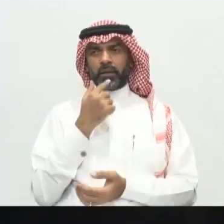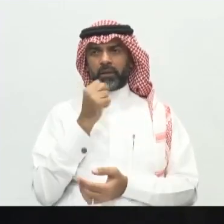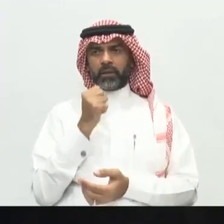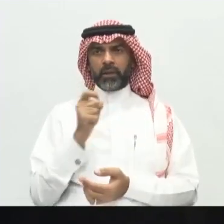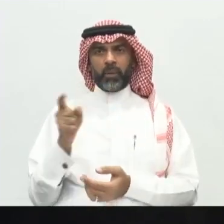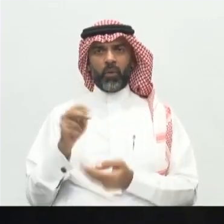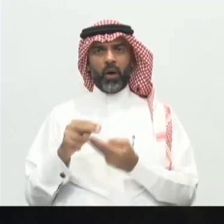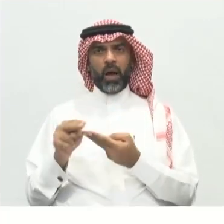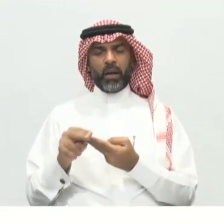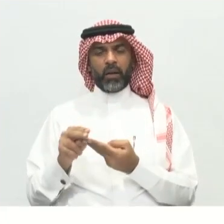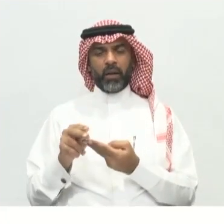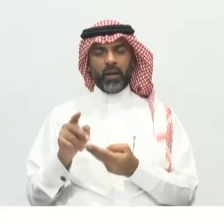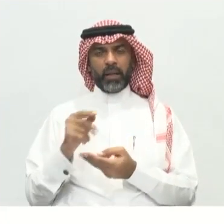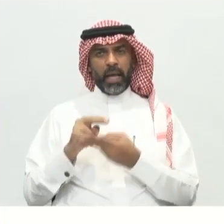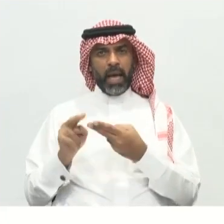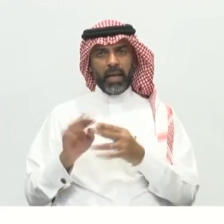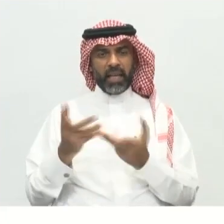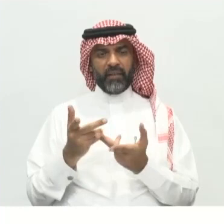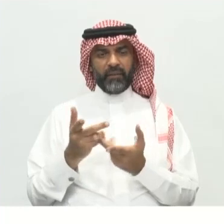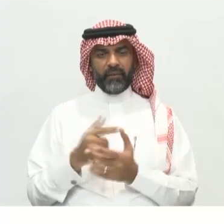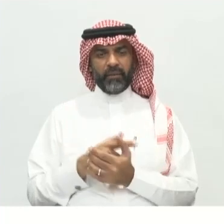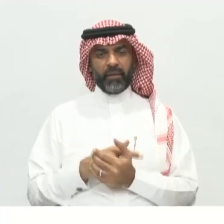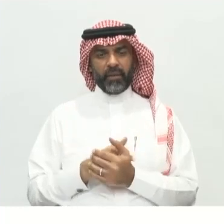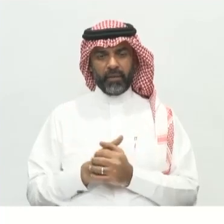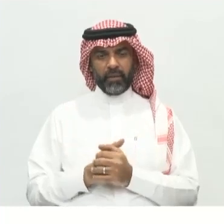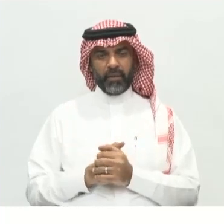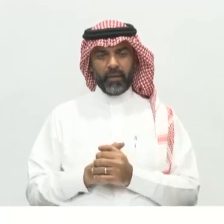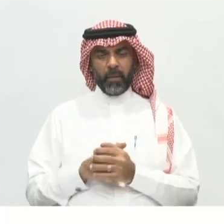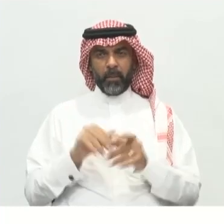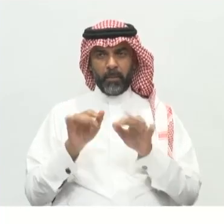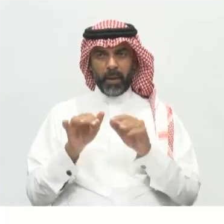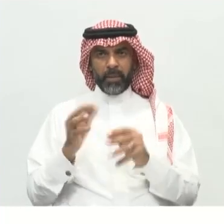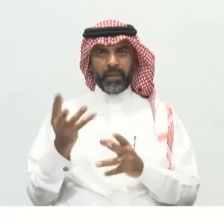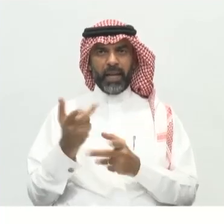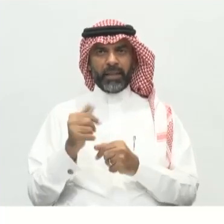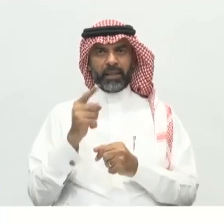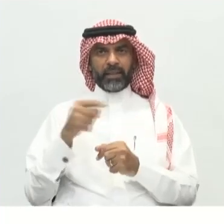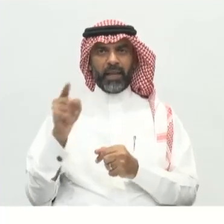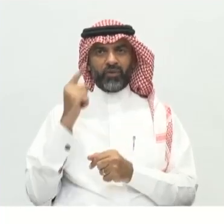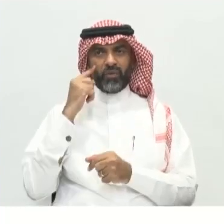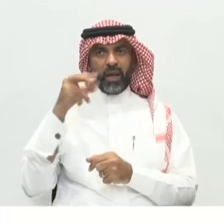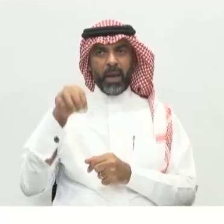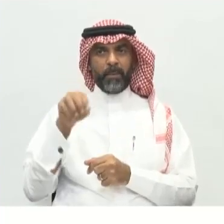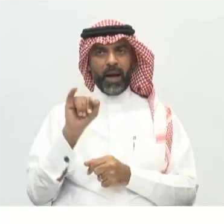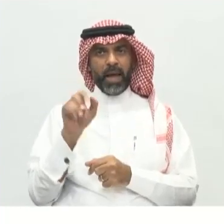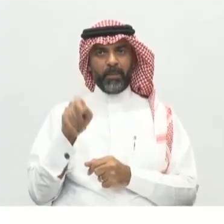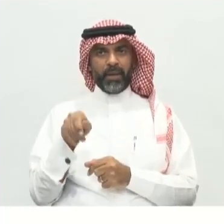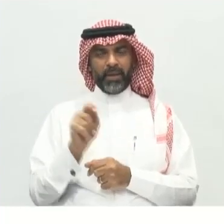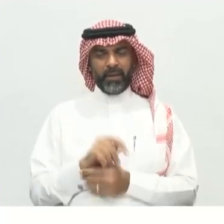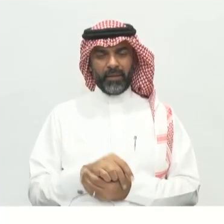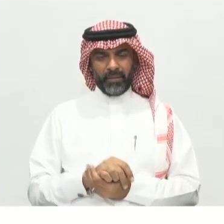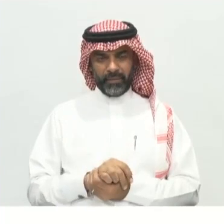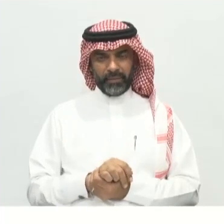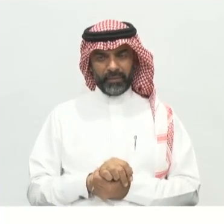بالحل فيه اذا سنقوم بحلها باستخدام برمجه الاعداد الصحيحه نتذكر معا المقطع البرمجي